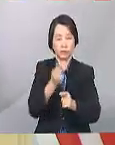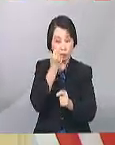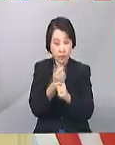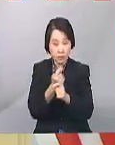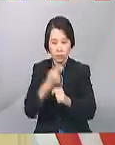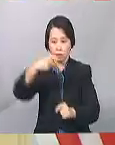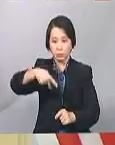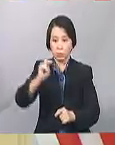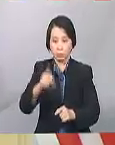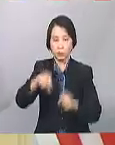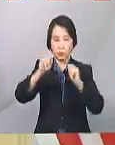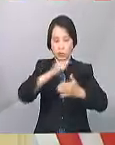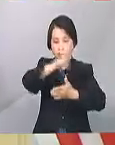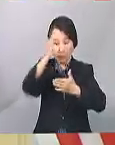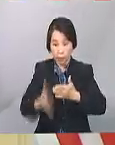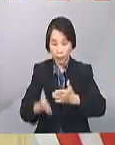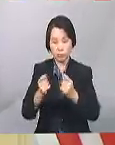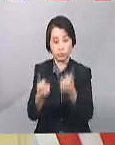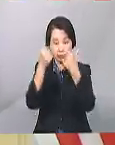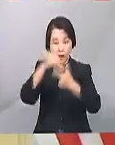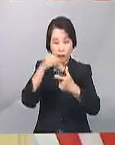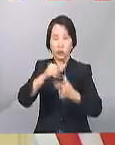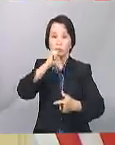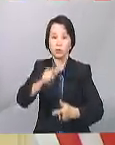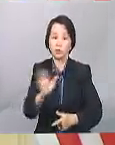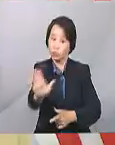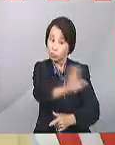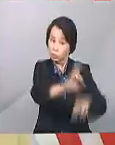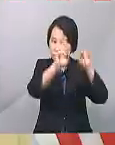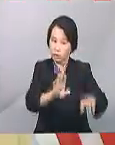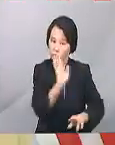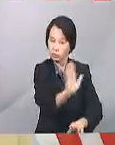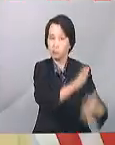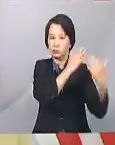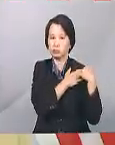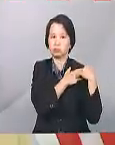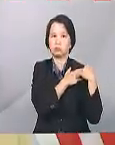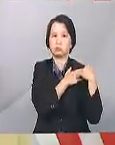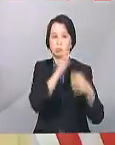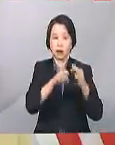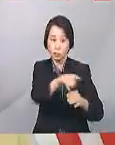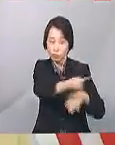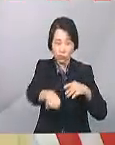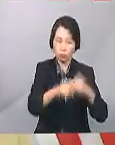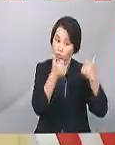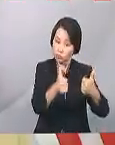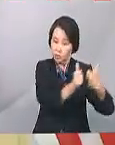PKP ini boleh tamat cepat atau tidak adalah rakyat, adalah kita sendiri. Kalau kita patuh